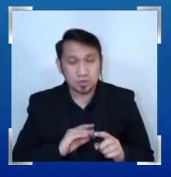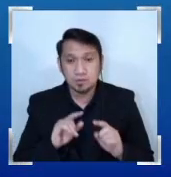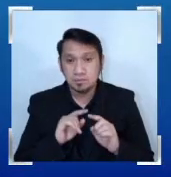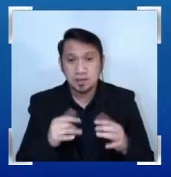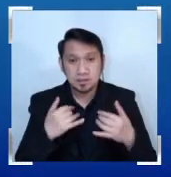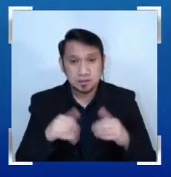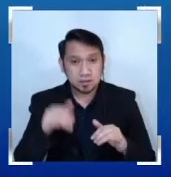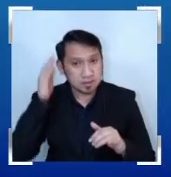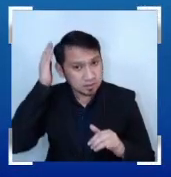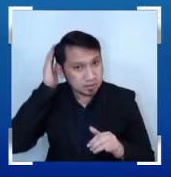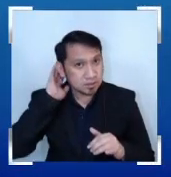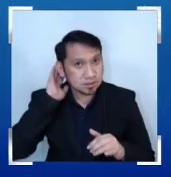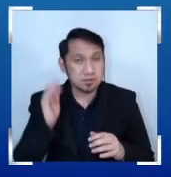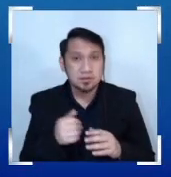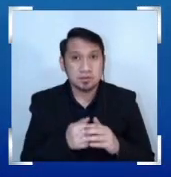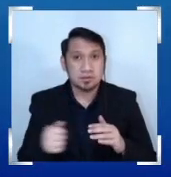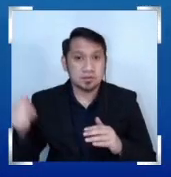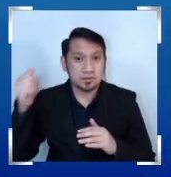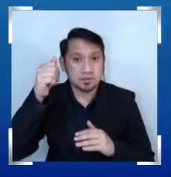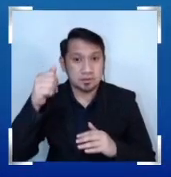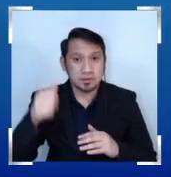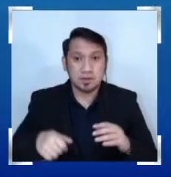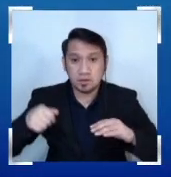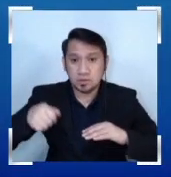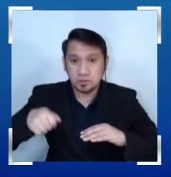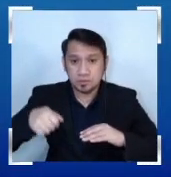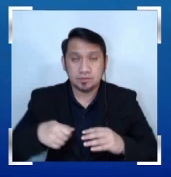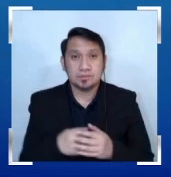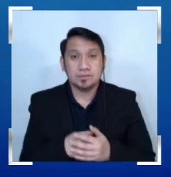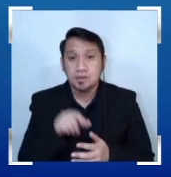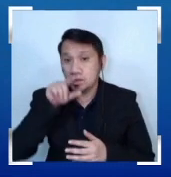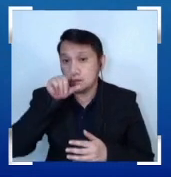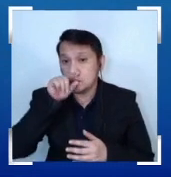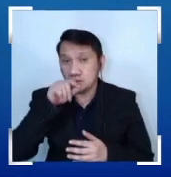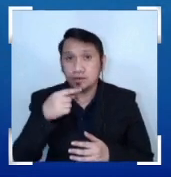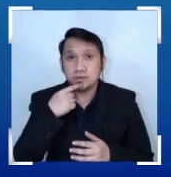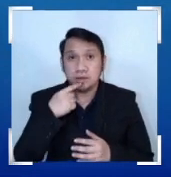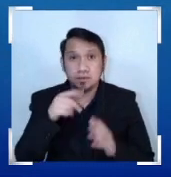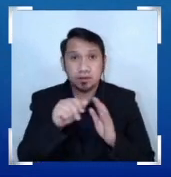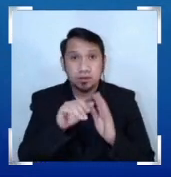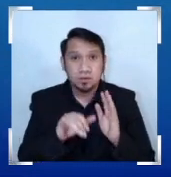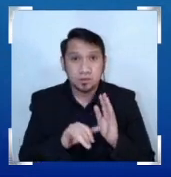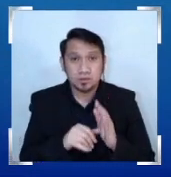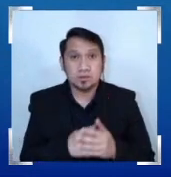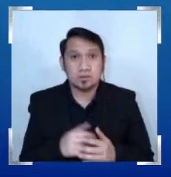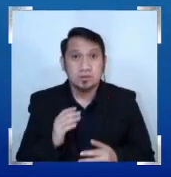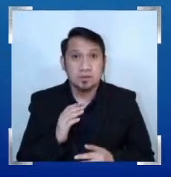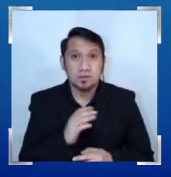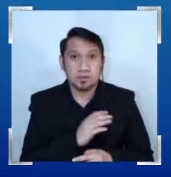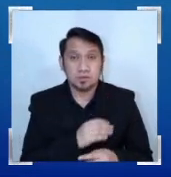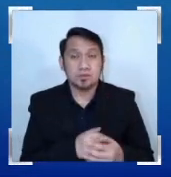ang kaso sa Korte Suprema. Sa isang tweet, sinabi ni Attorney Ted Te na isa sa mga counsel para sa mga